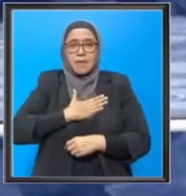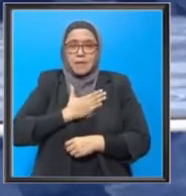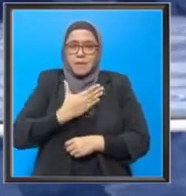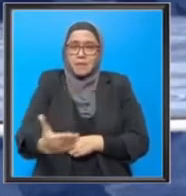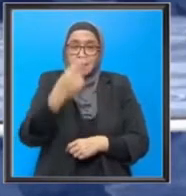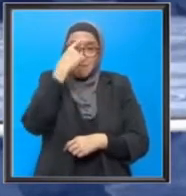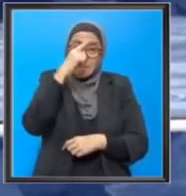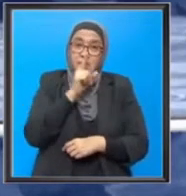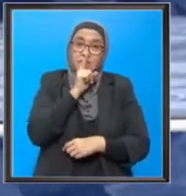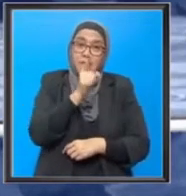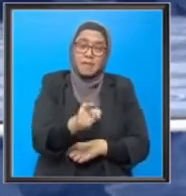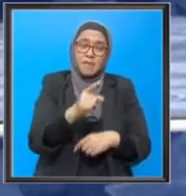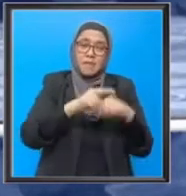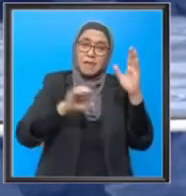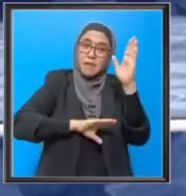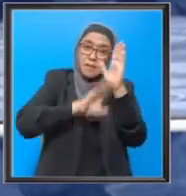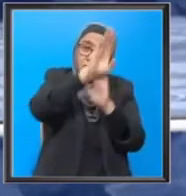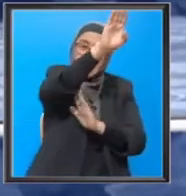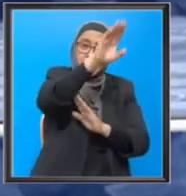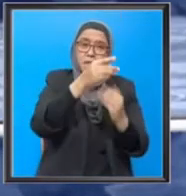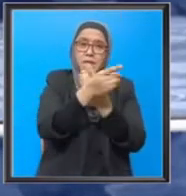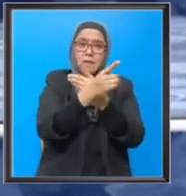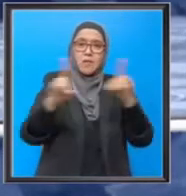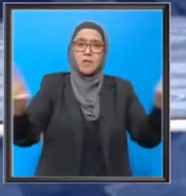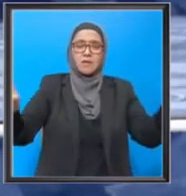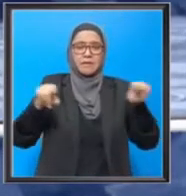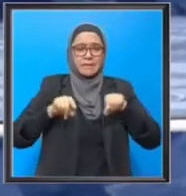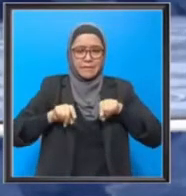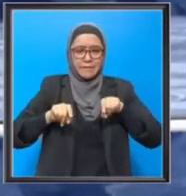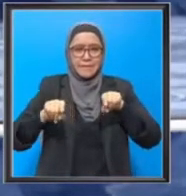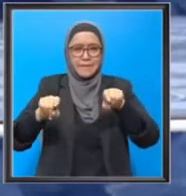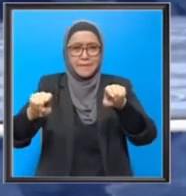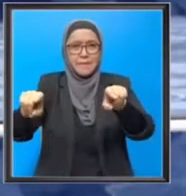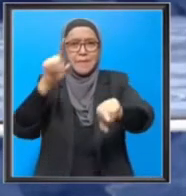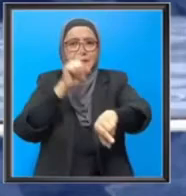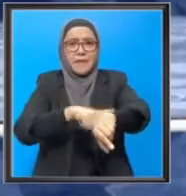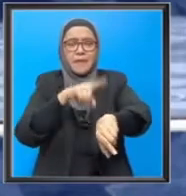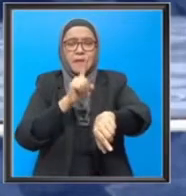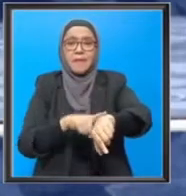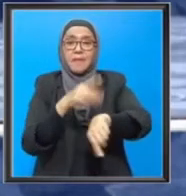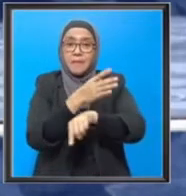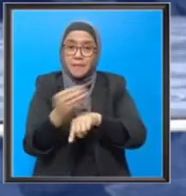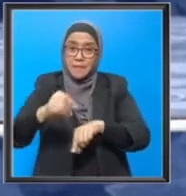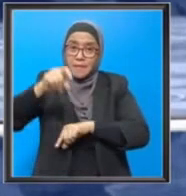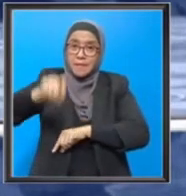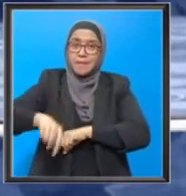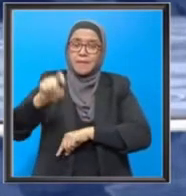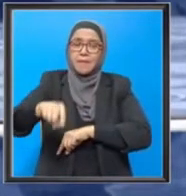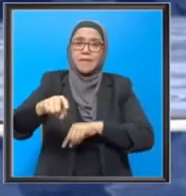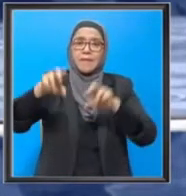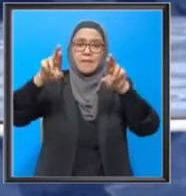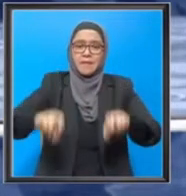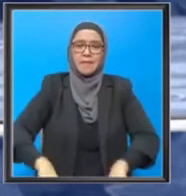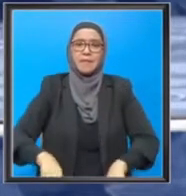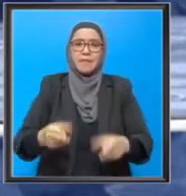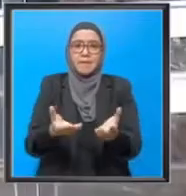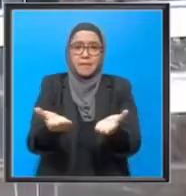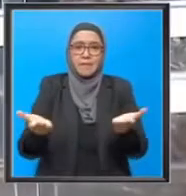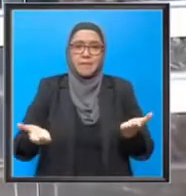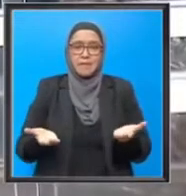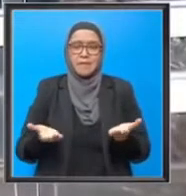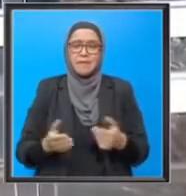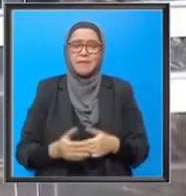memastikan pembangunan Demokrasi adalah seiring dengan peredaran zaman dan keperluan rakyat di negara